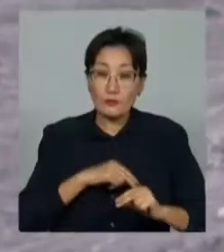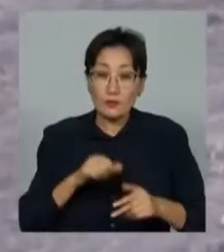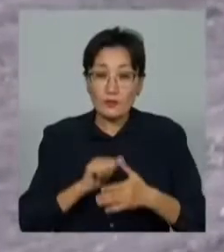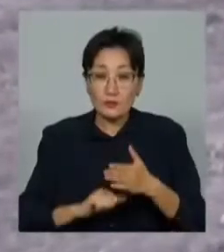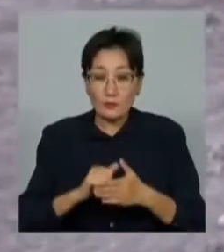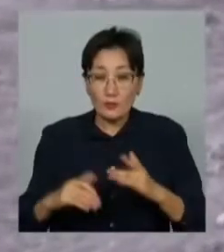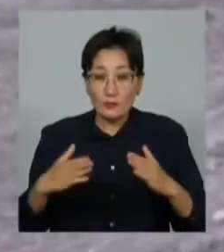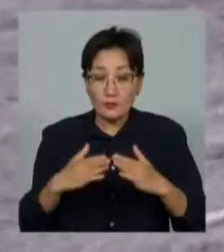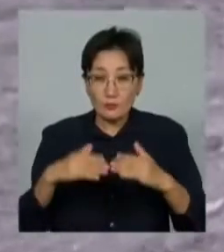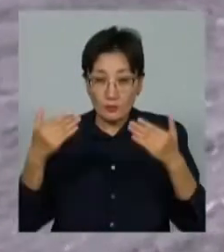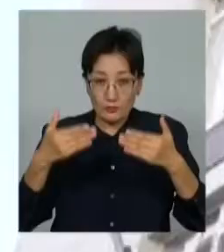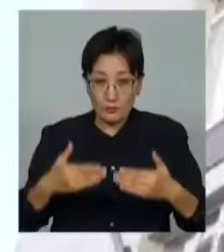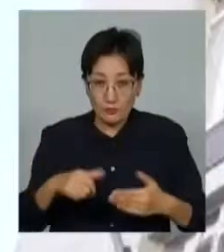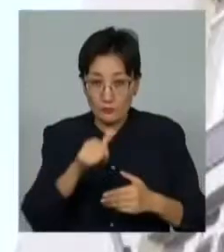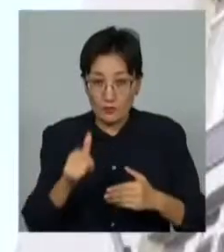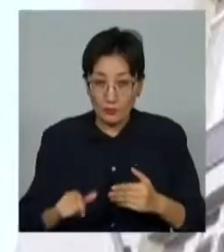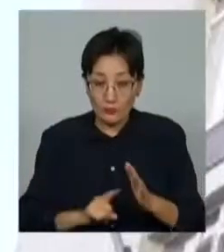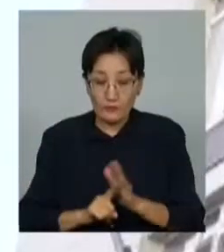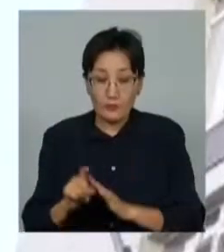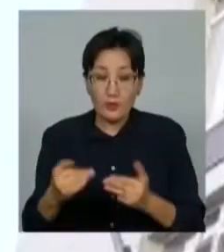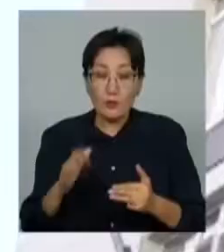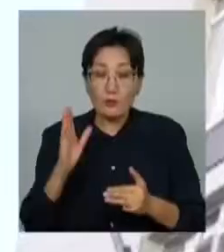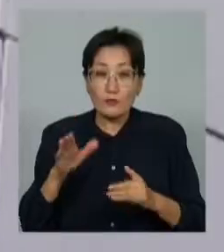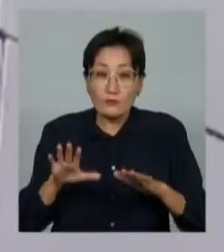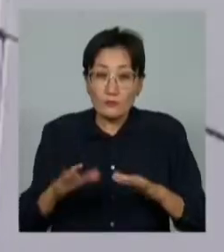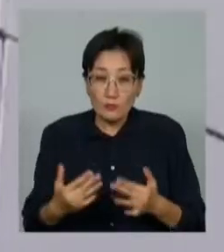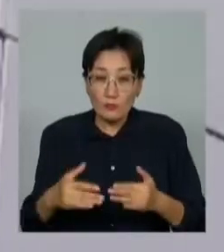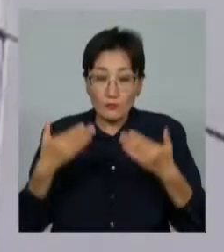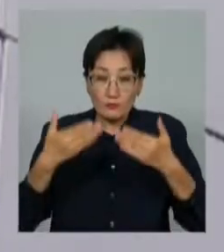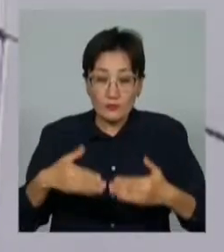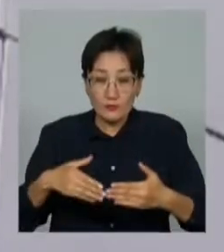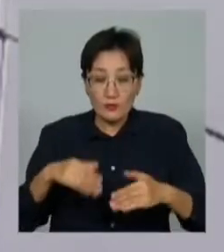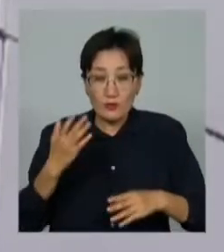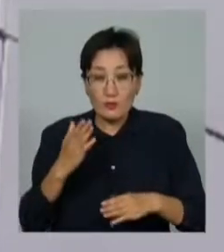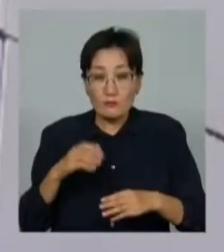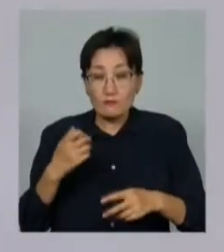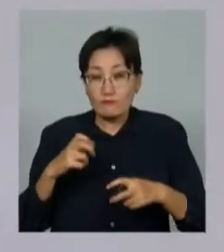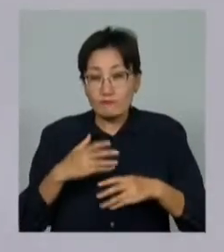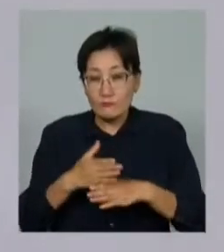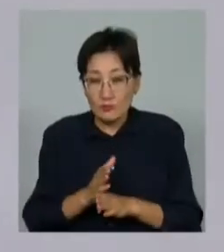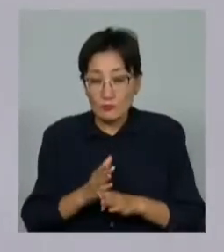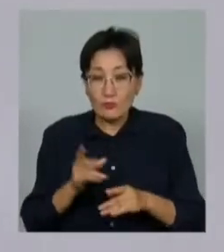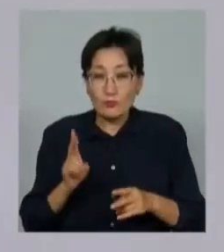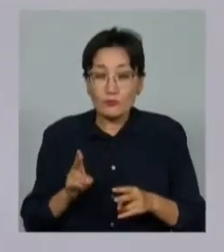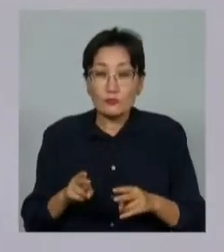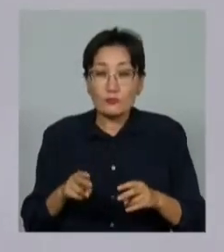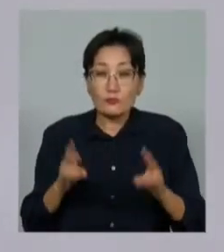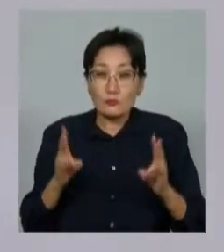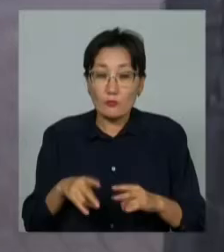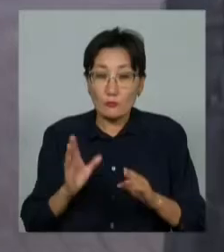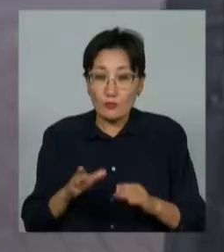кесірінен үйлерінің қабырғалары жарыла бастаған. Енді алда жылда қабырғалар опырылып, біреу жазым болып кетпейме деп үрейленіп